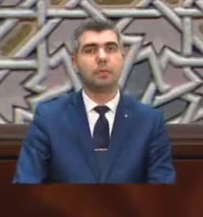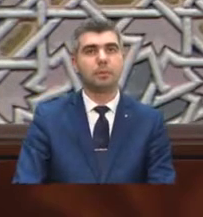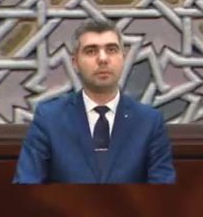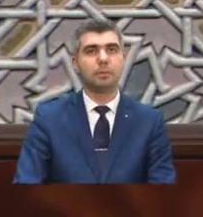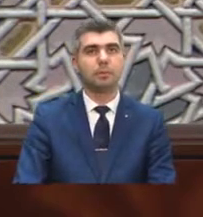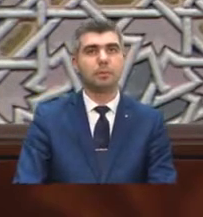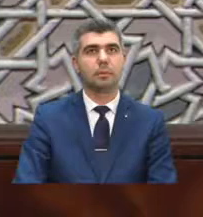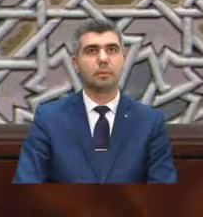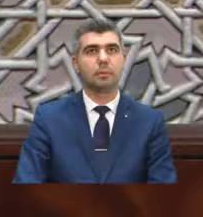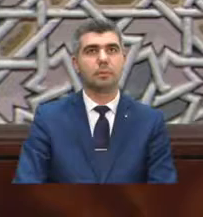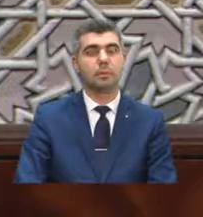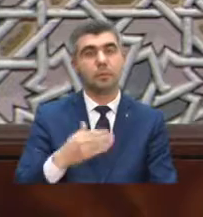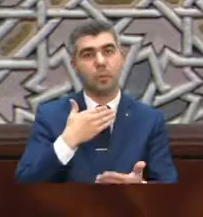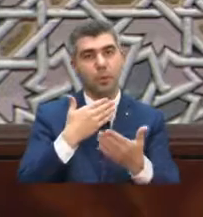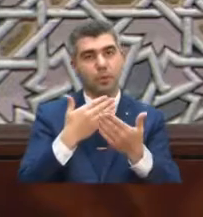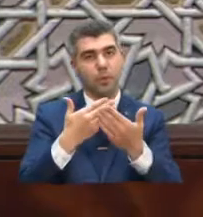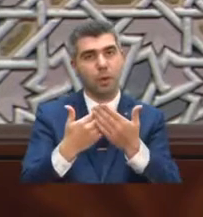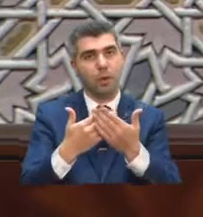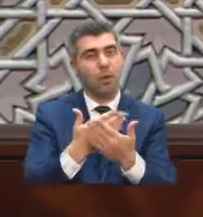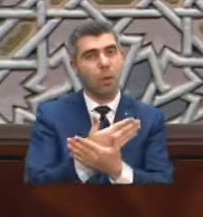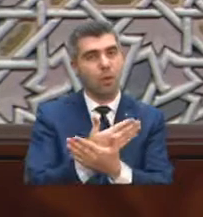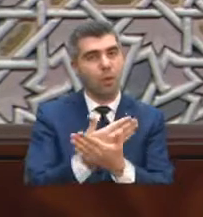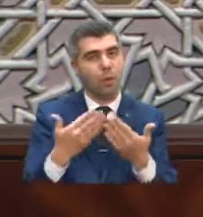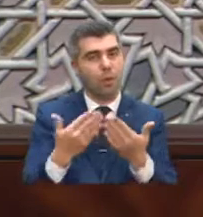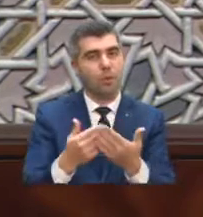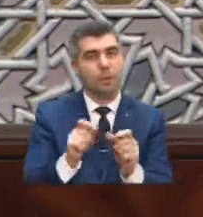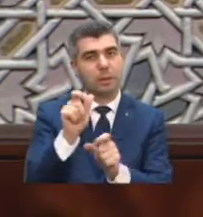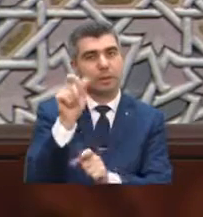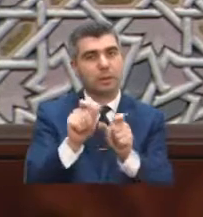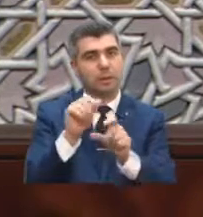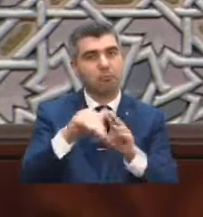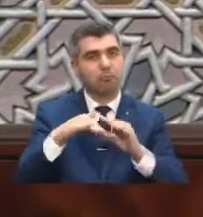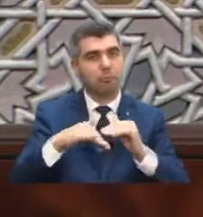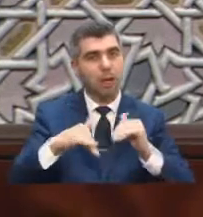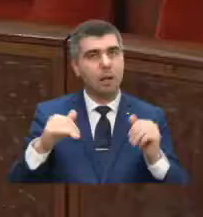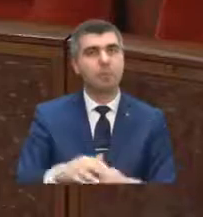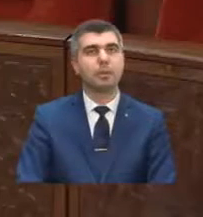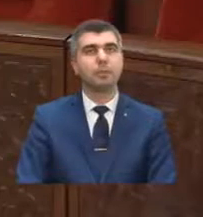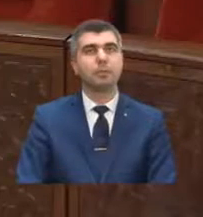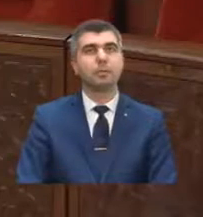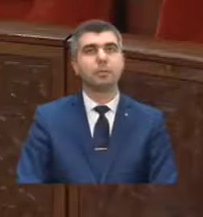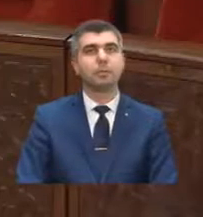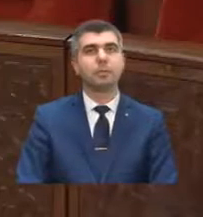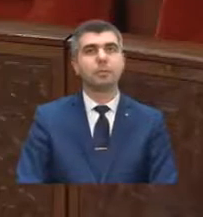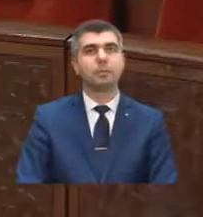تفضل سي الوزير. شكرا لكم سيدات النائبات الساده النواب.